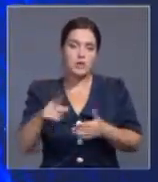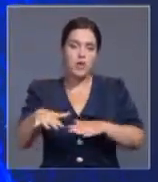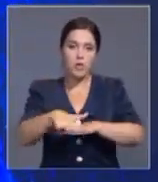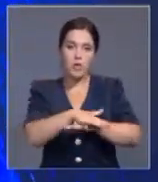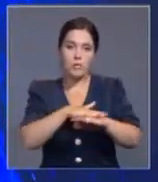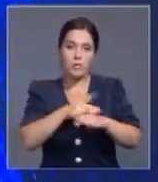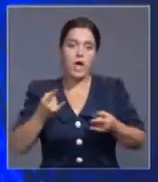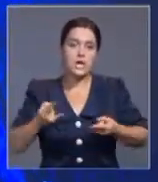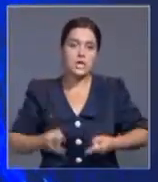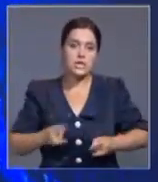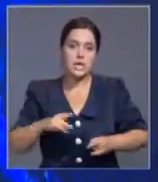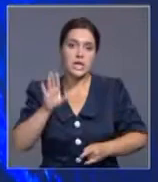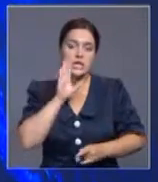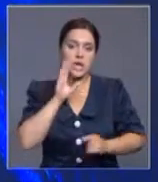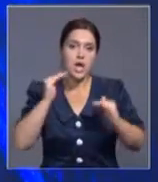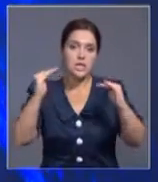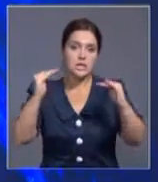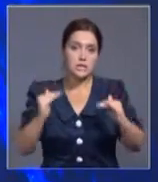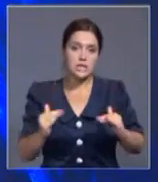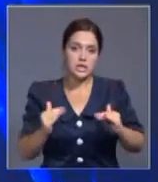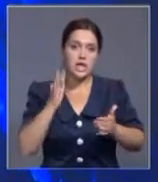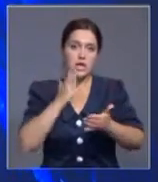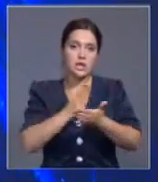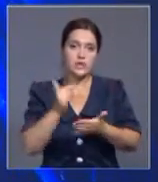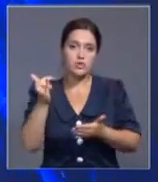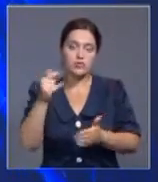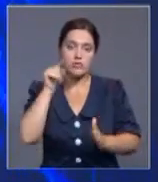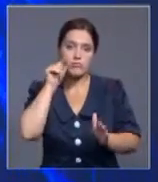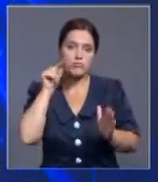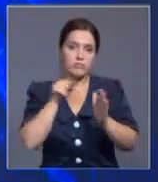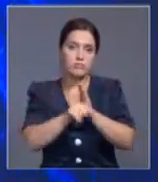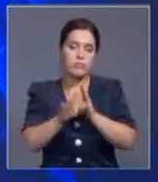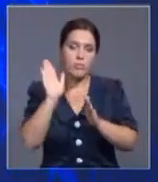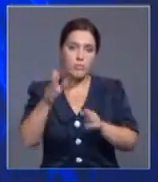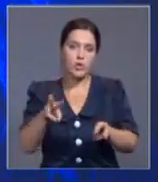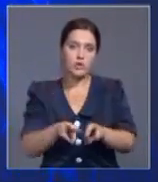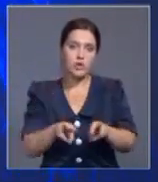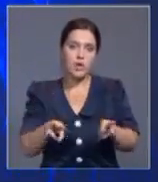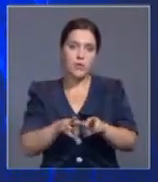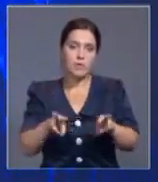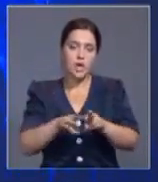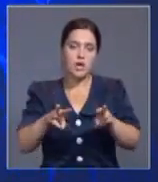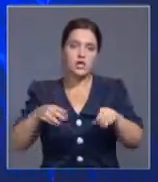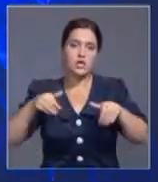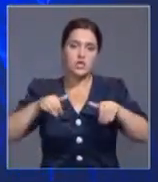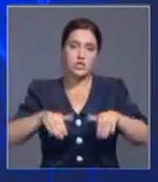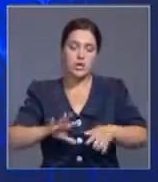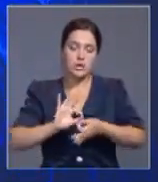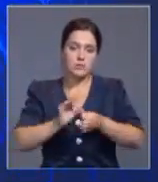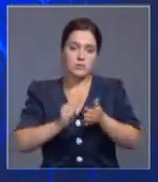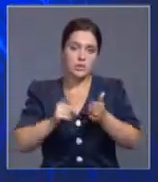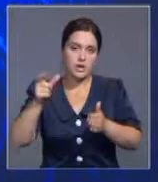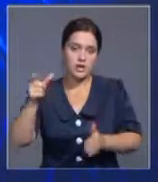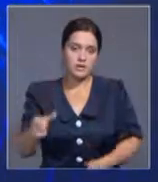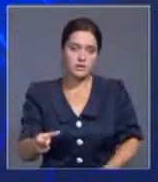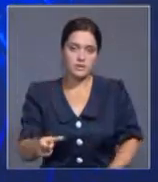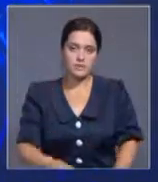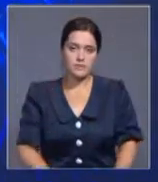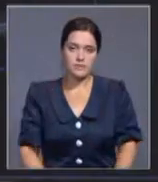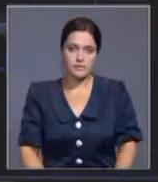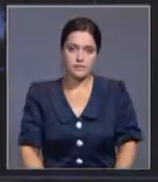национального масштаба. Рождаемость девочек резко сократилась. В ситуацию пришлось вмешаться законодателям. Подробнее в следующем материале.